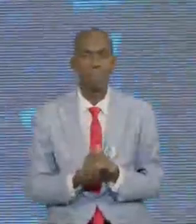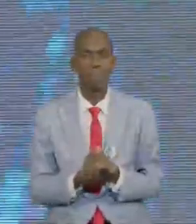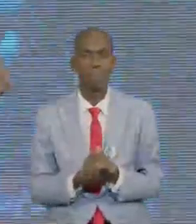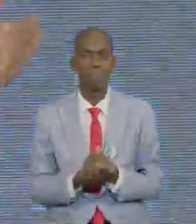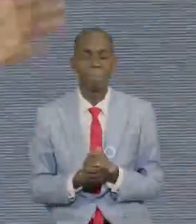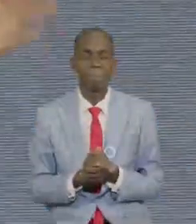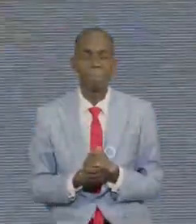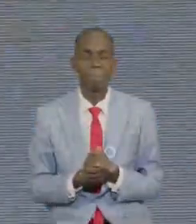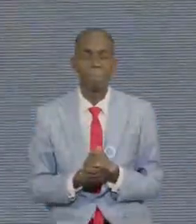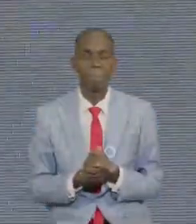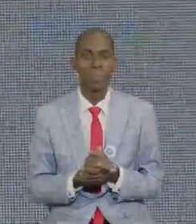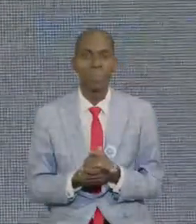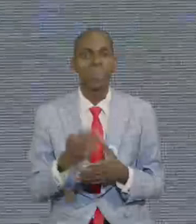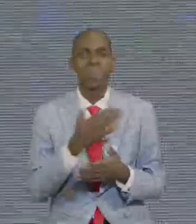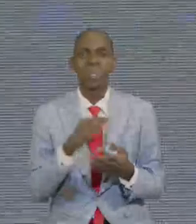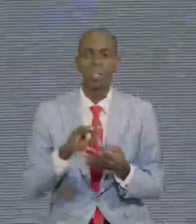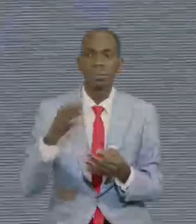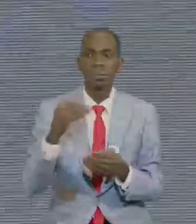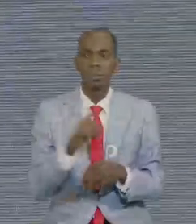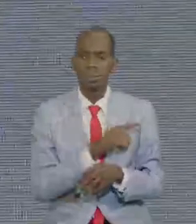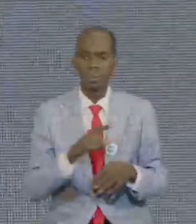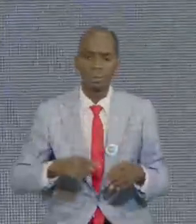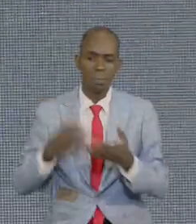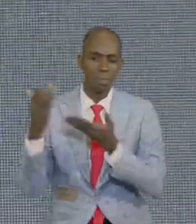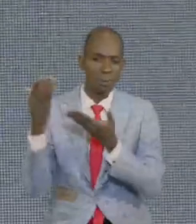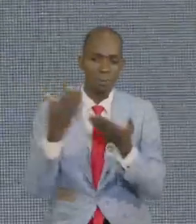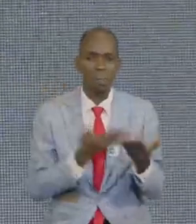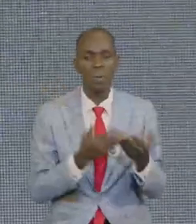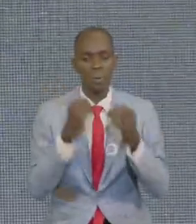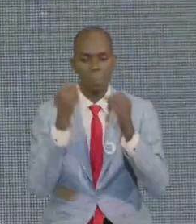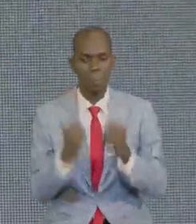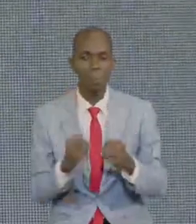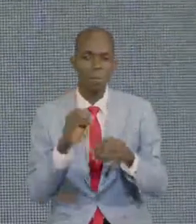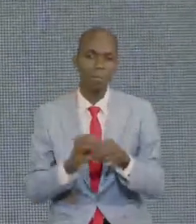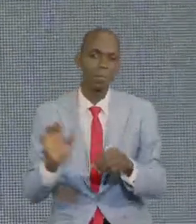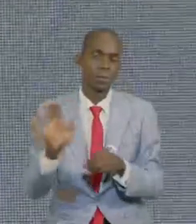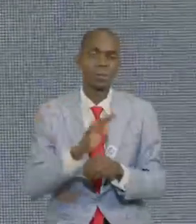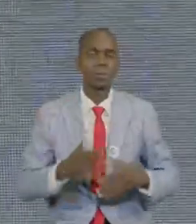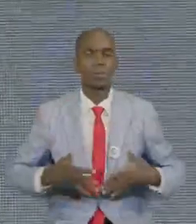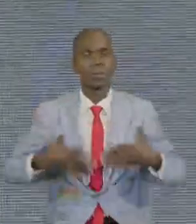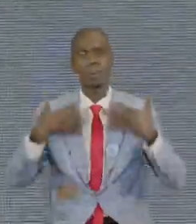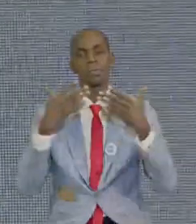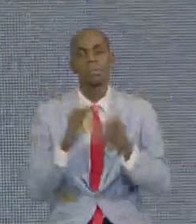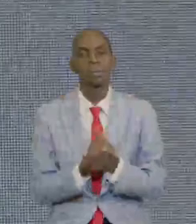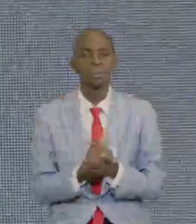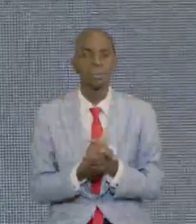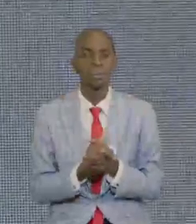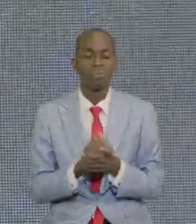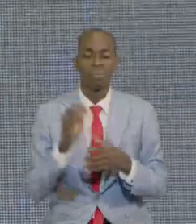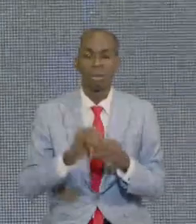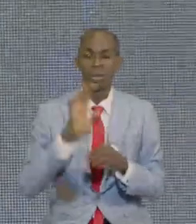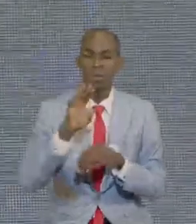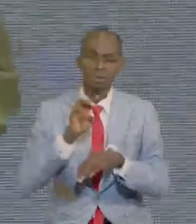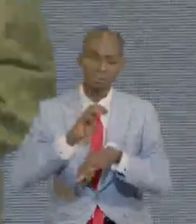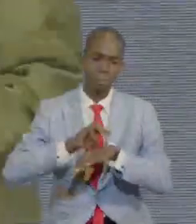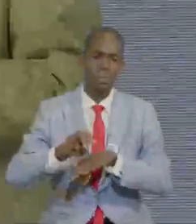jamais imaginé. And the Spirit of the Lord brought power in your life. Et l'Esprit de Dieu avait apporté la puissance dans ta vie. In your ministry. Dans